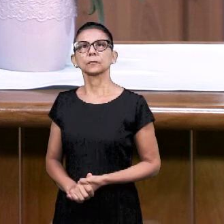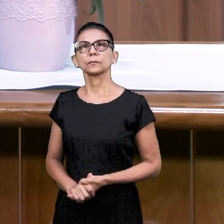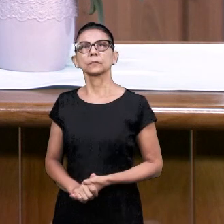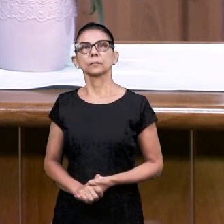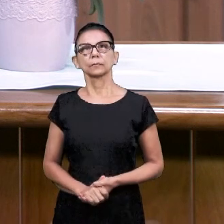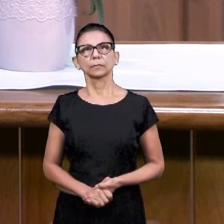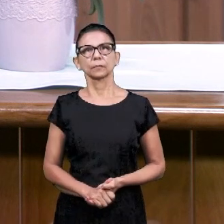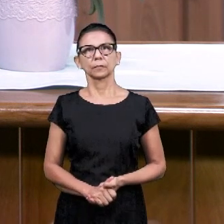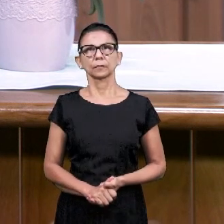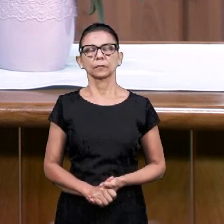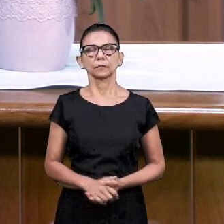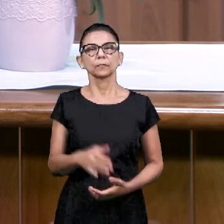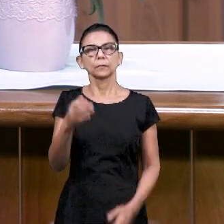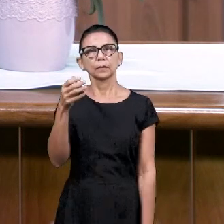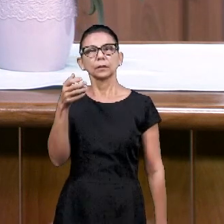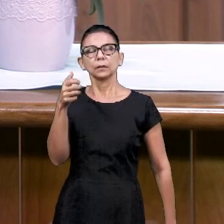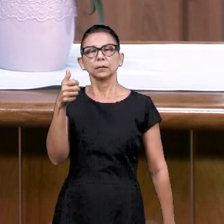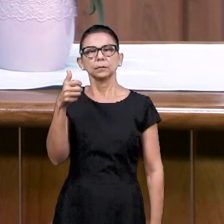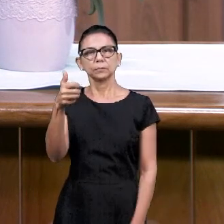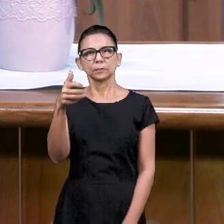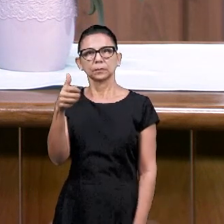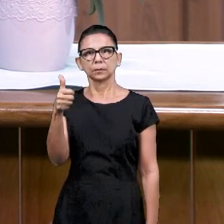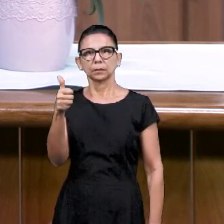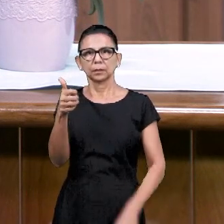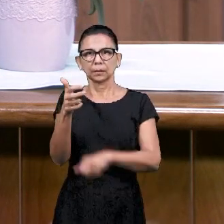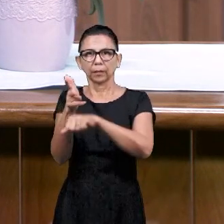première chose que je vais faire, c'est de me mettre